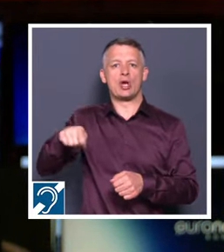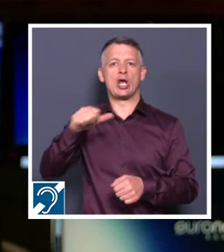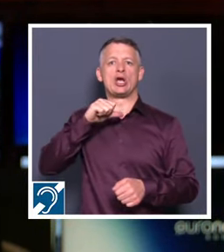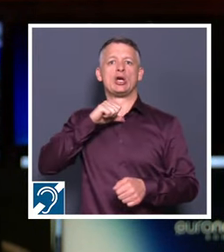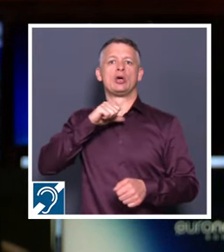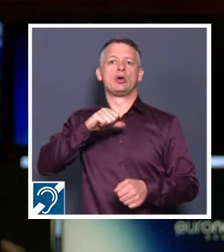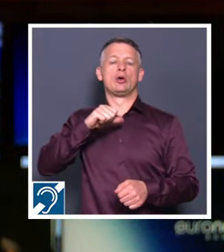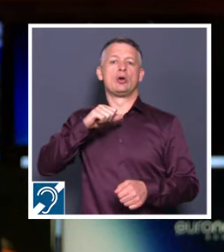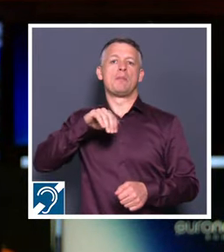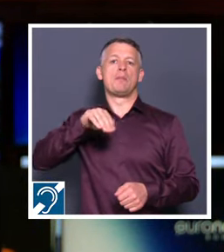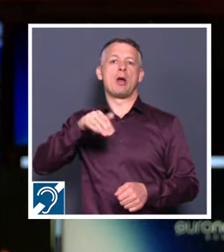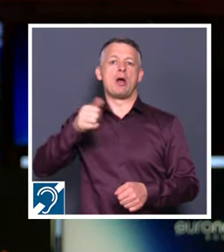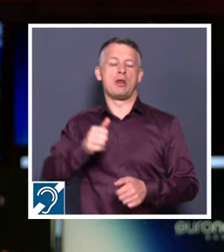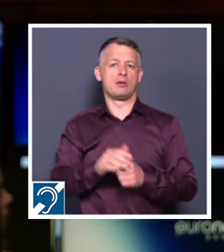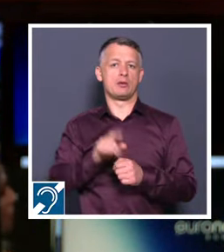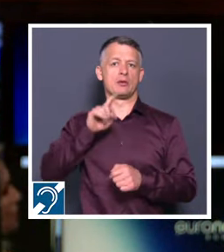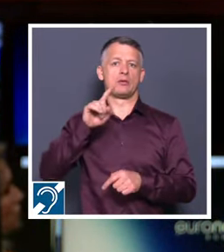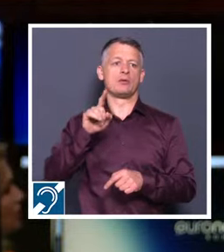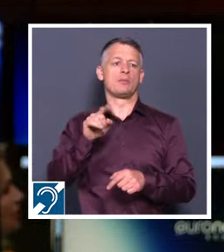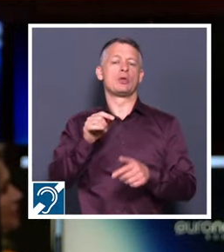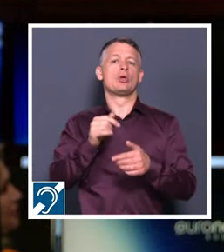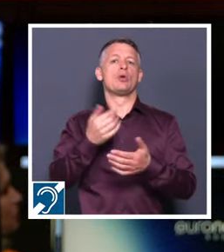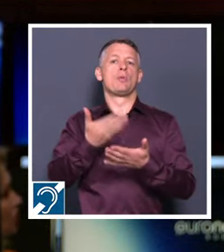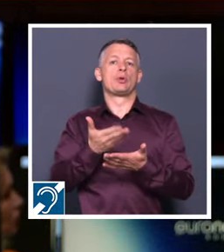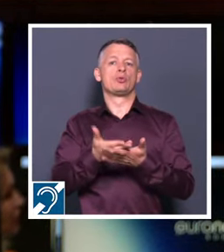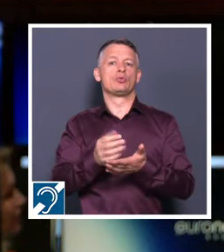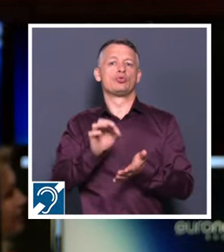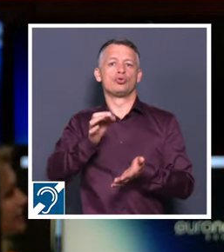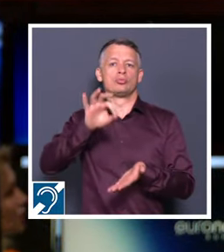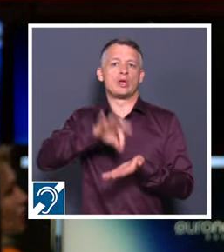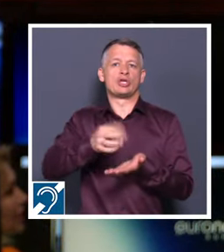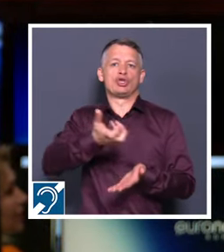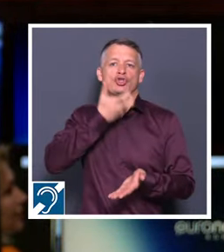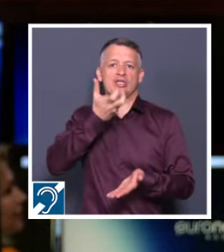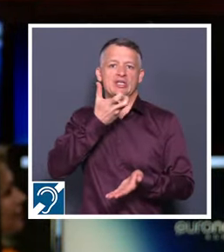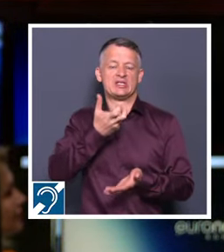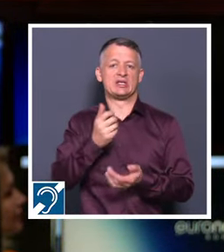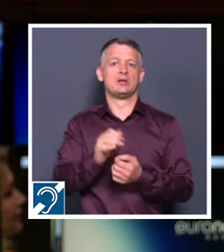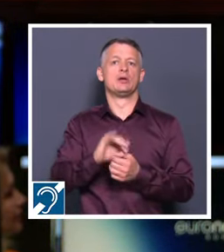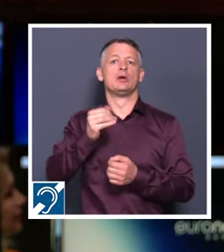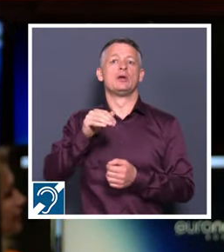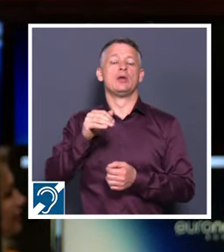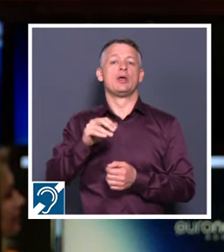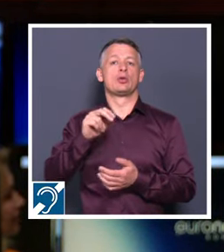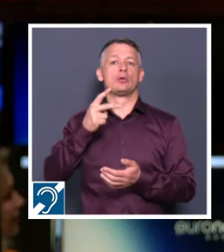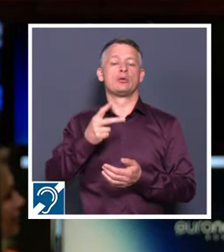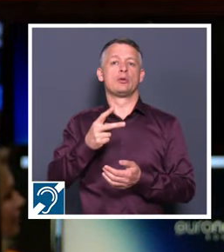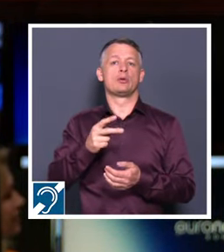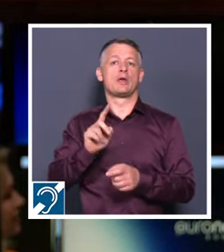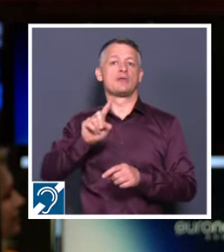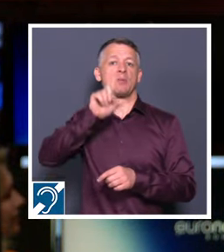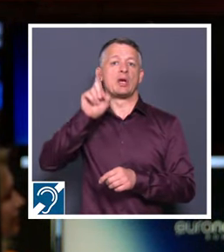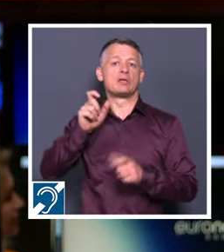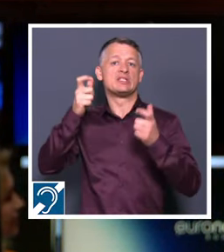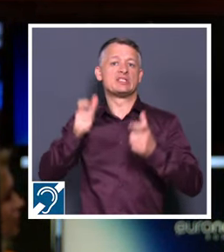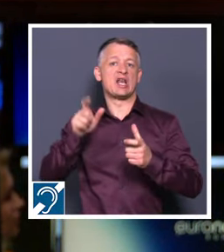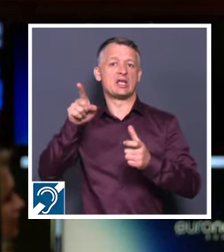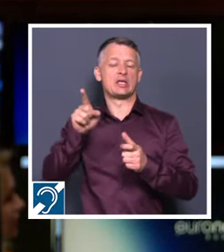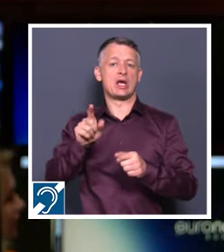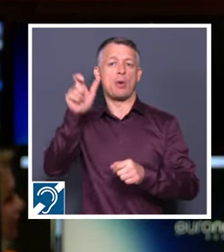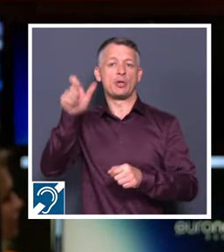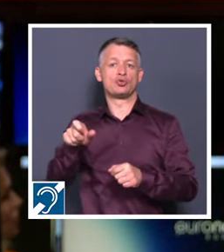cercetată disciplinar după ce, vă reamintesc, la primul termen din proces a întrebat dacă este prezentă în sală una dintre